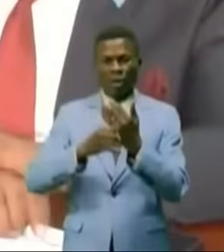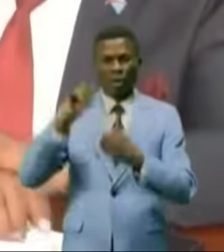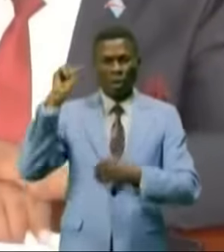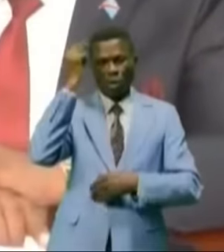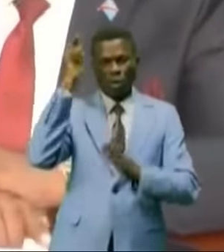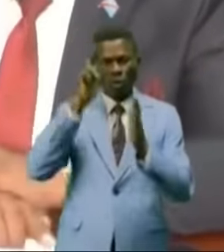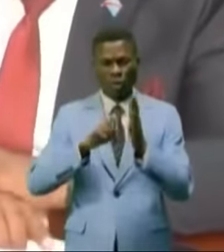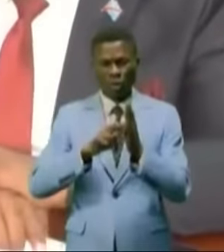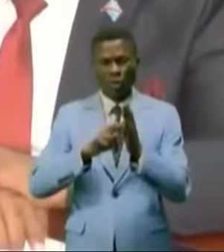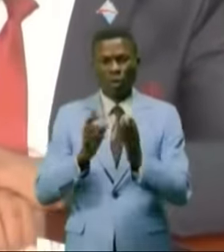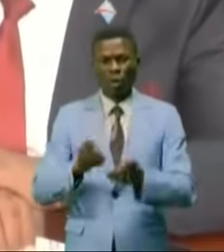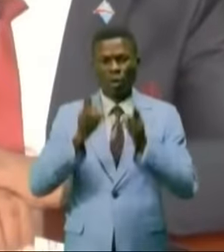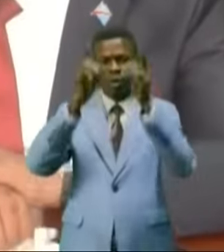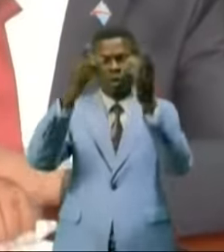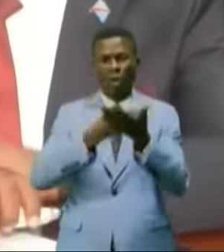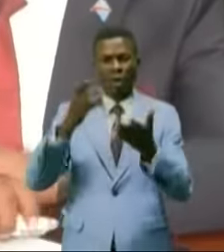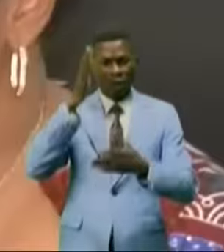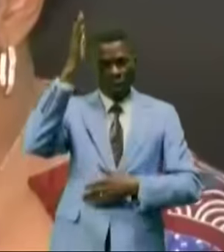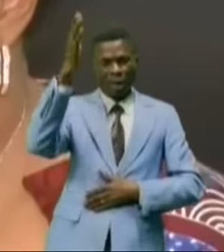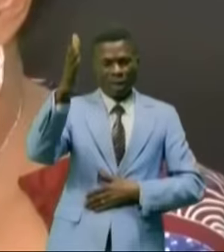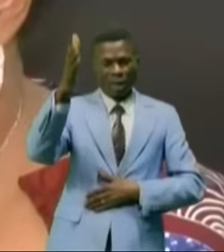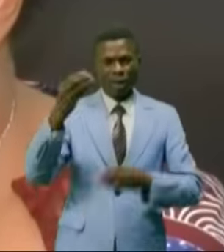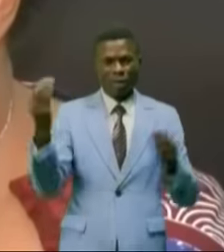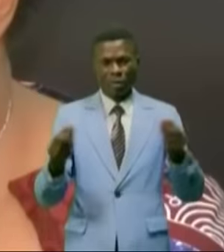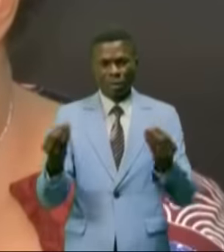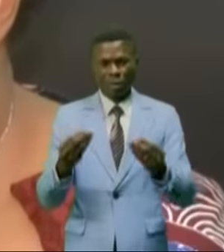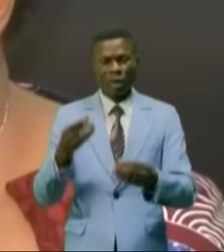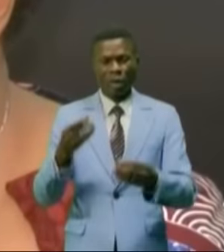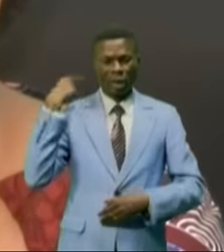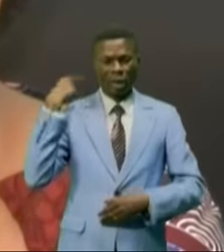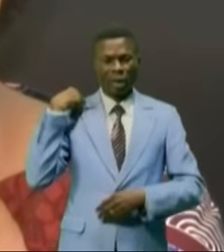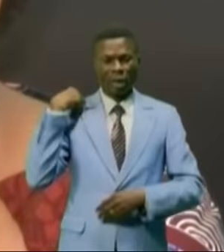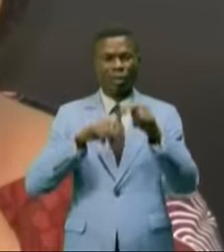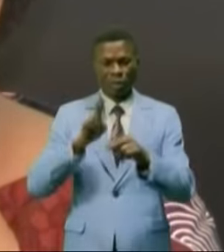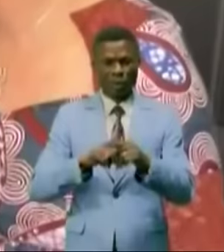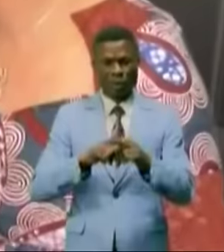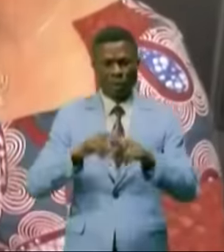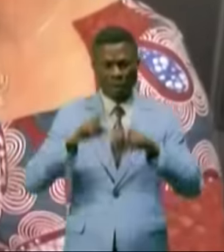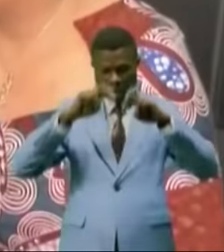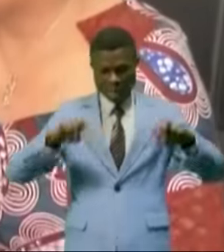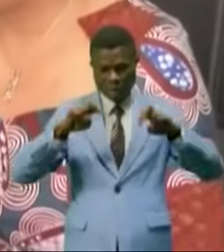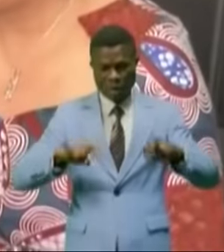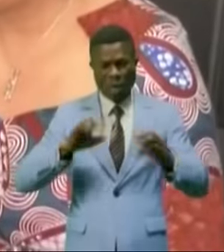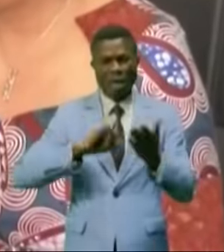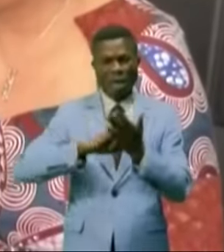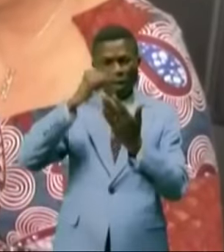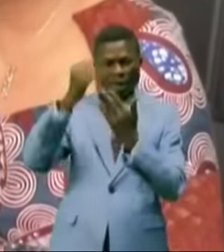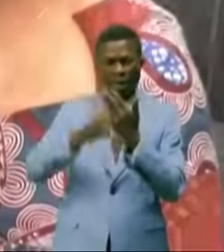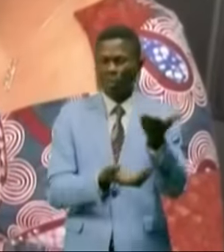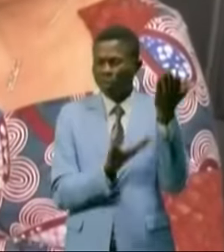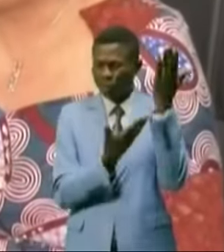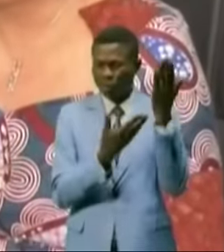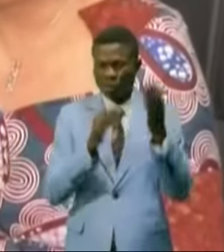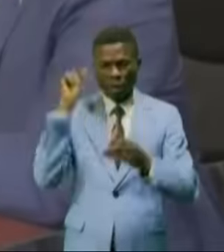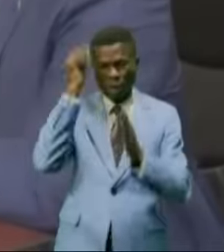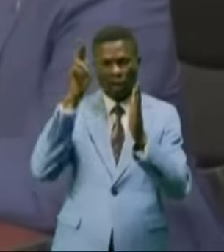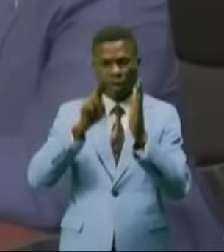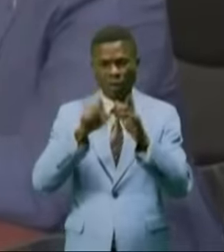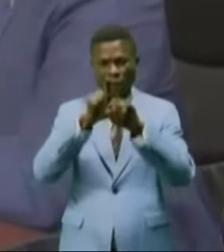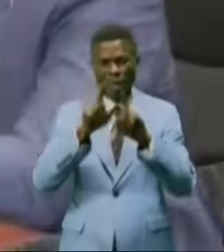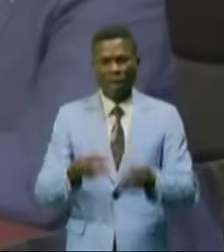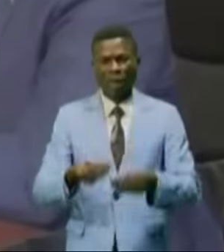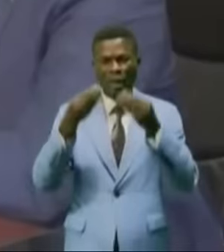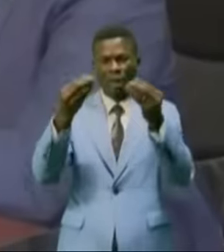sera convoquée la semaine prochaine afin que les députés nationaux puissent analyser les objectifs prioritaires du gouvernement et